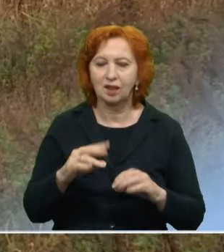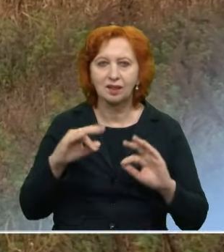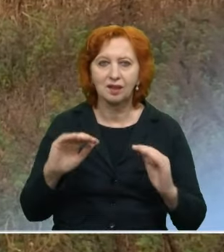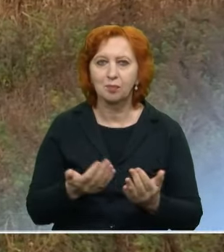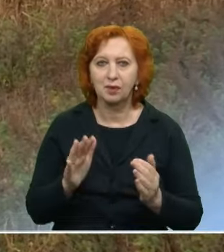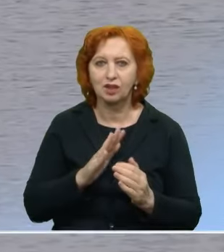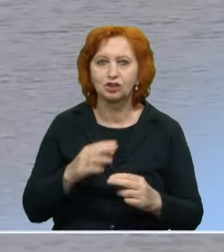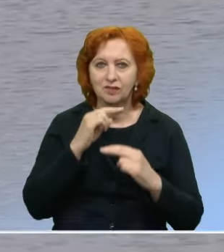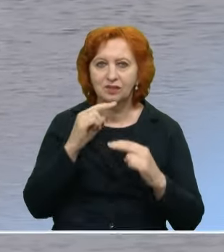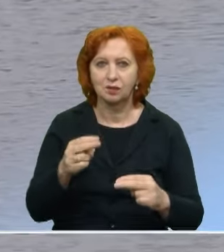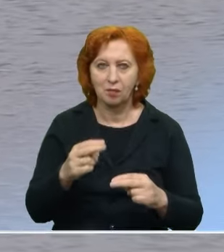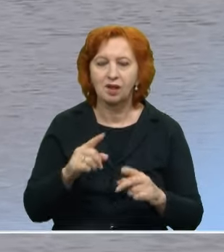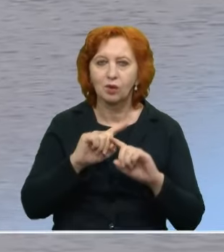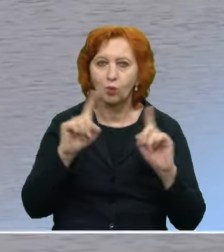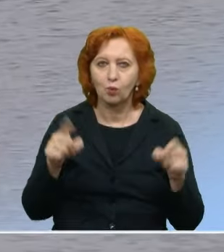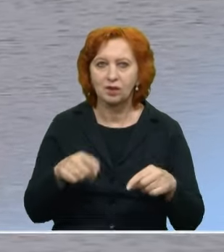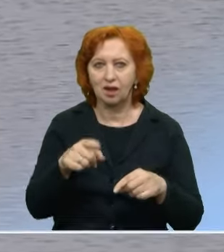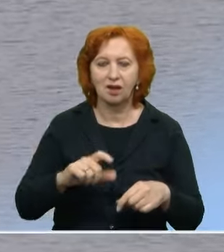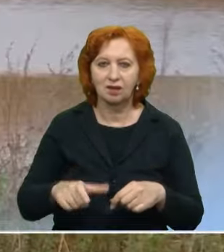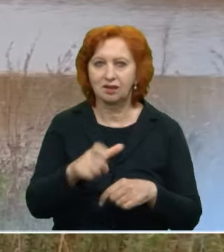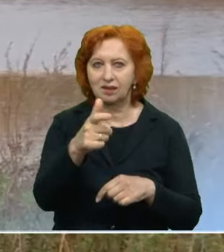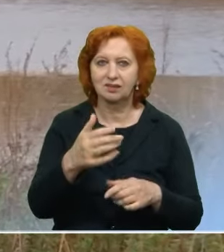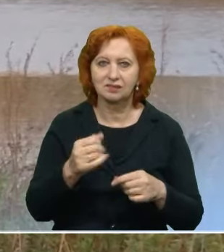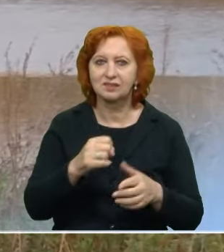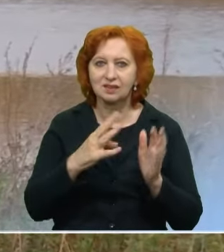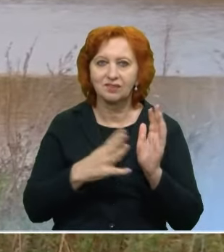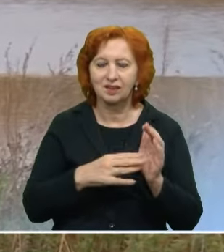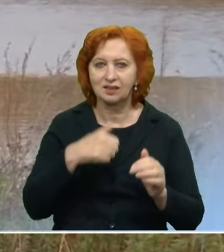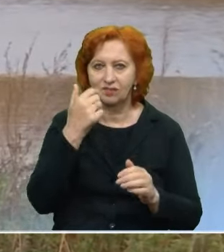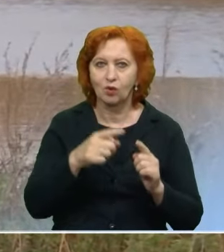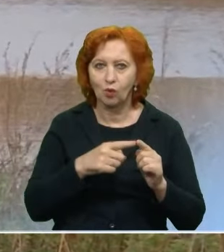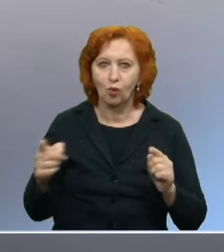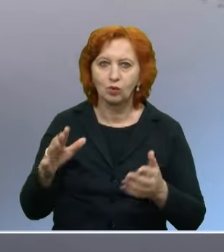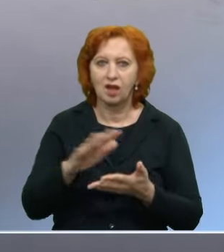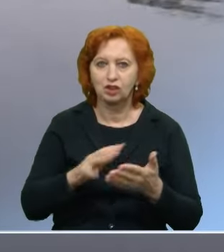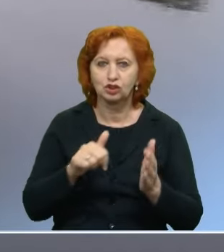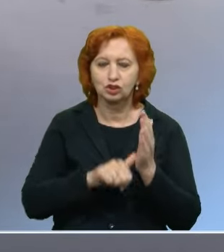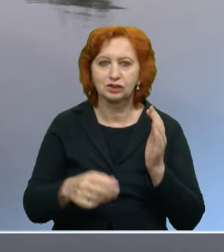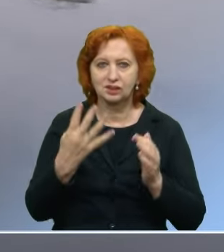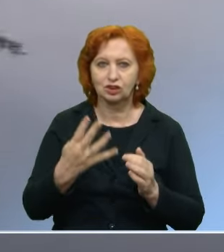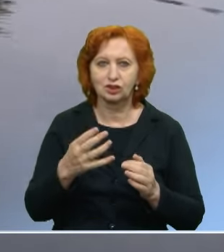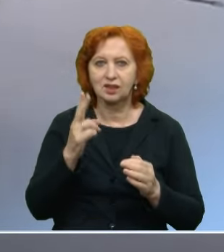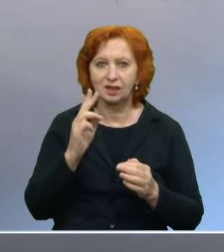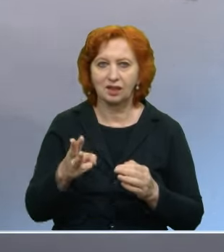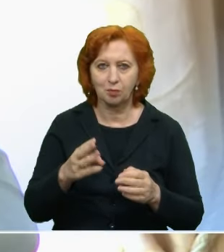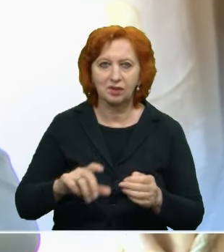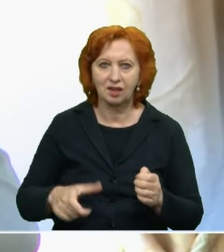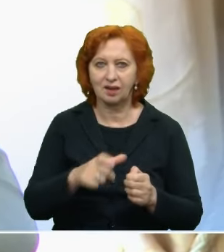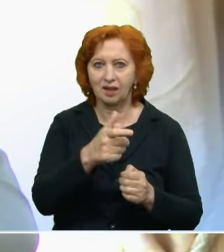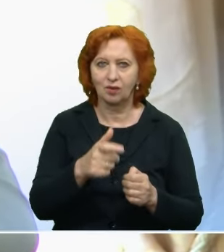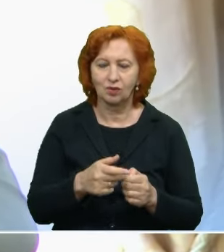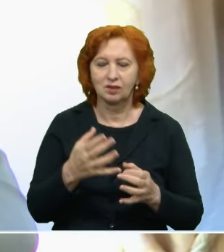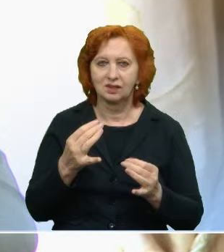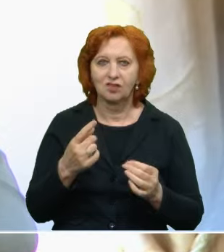внимания сохранению уникальных водных объектов. Всего с 2019 года очистили около 64 километров донских рек. В